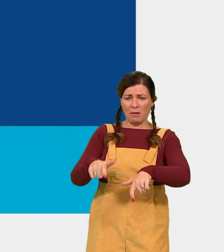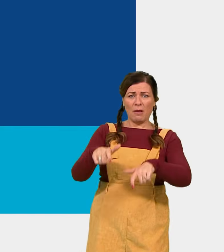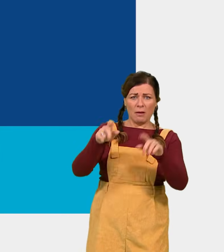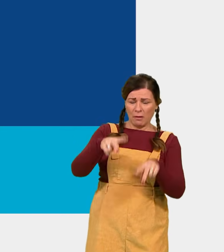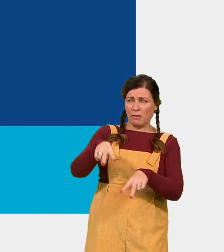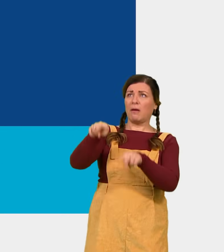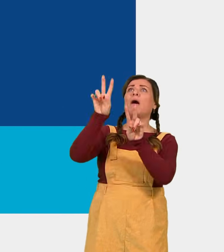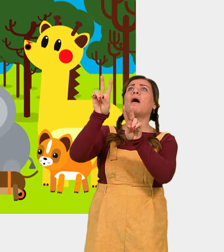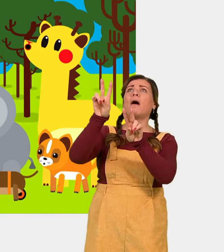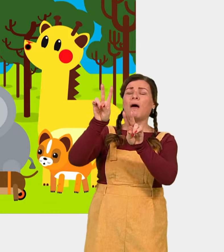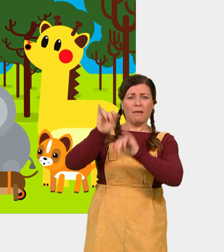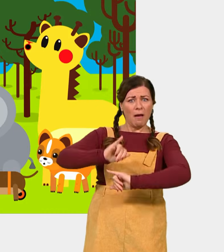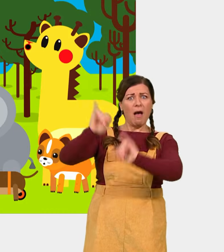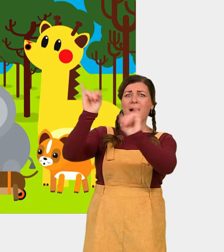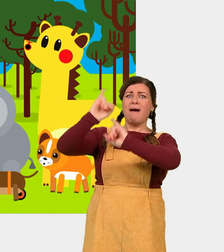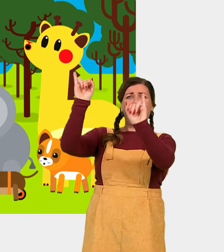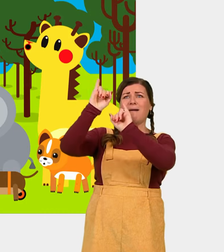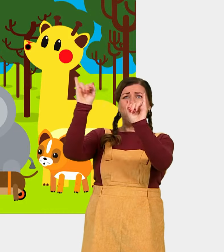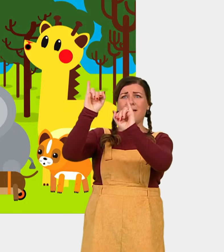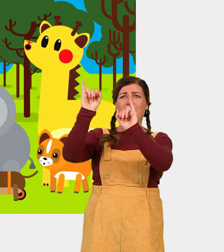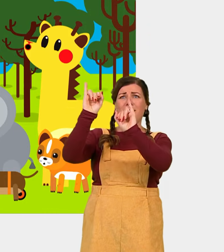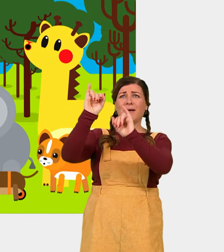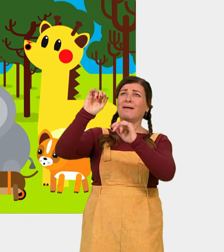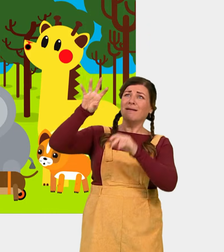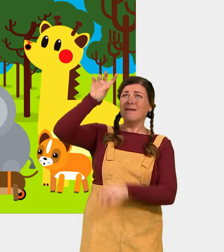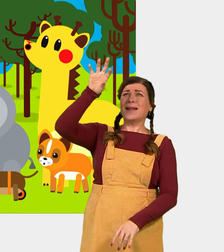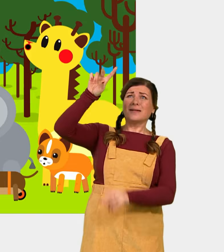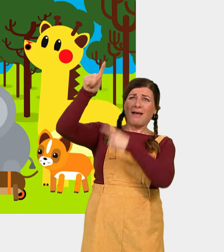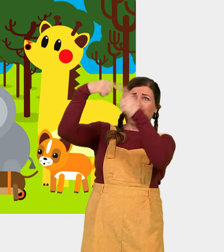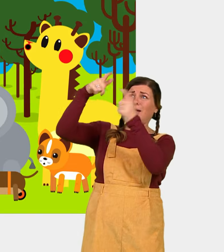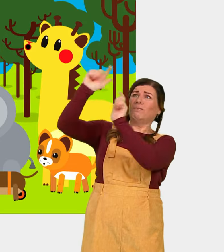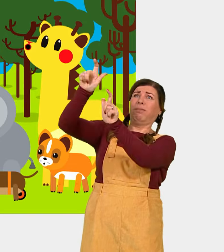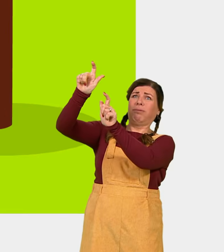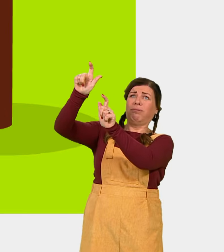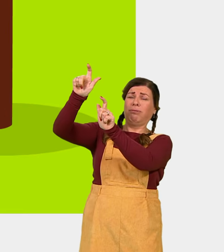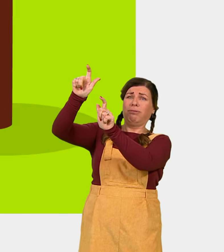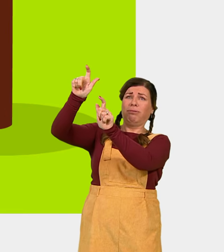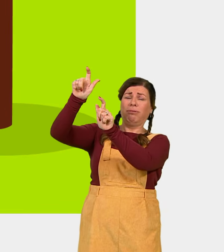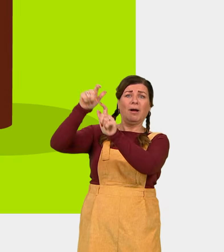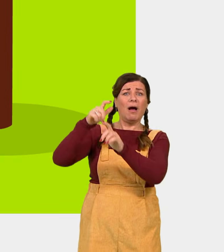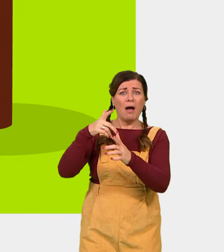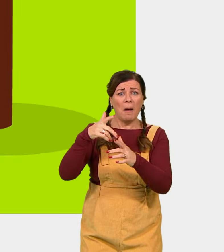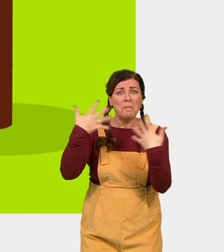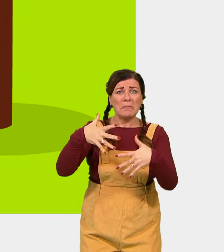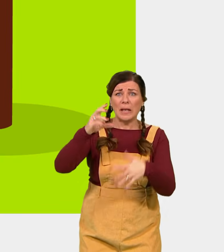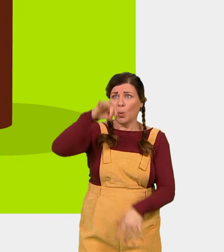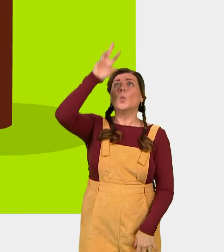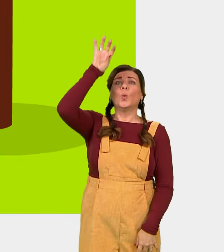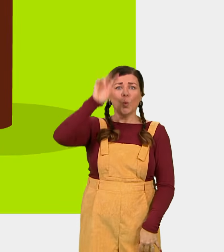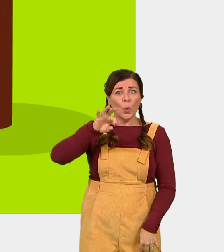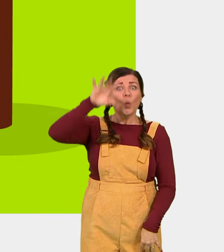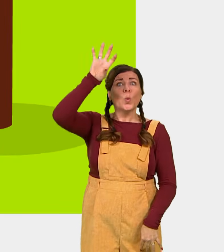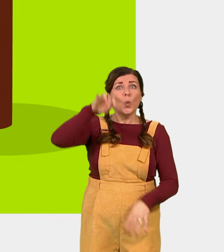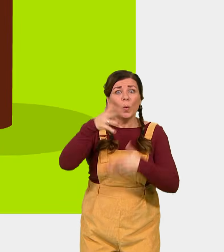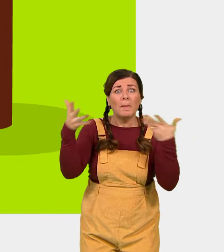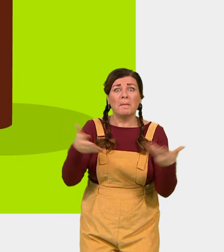yn bryderus. Mae Anansi'n sownd yn y goeden, meddai. Un funud, roedd yn chwarae ac